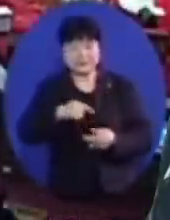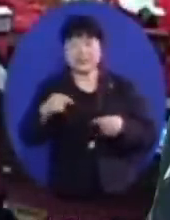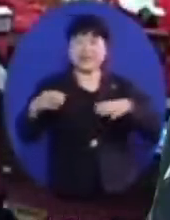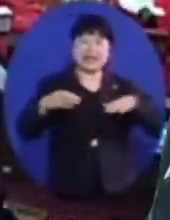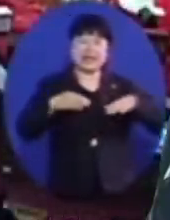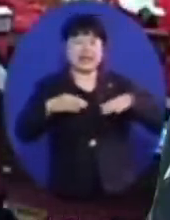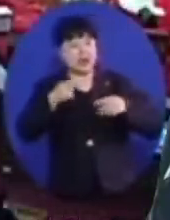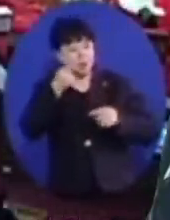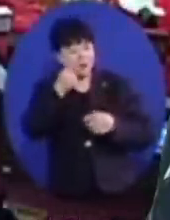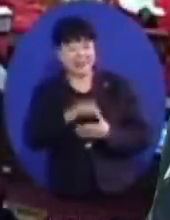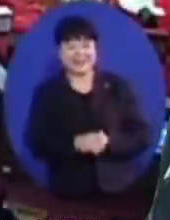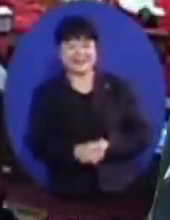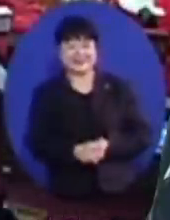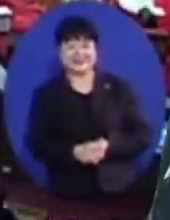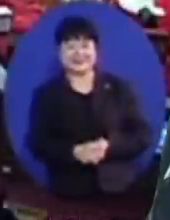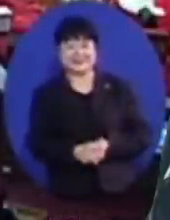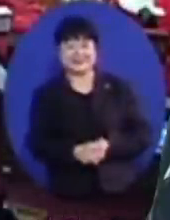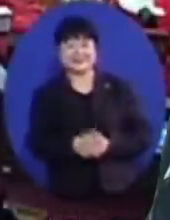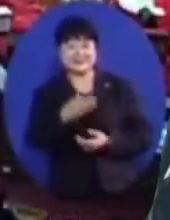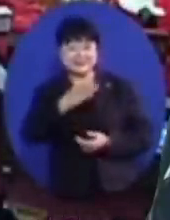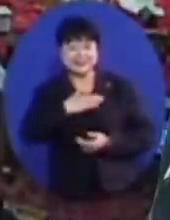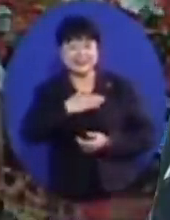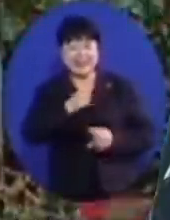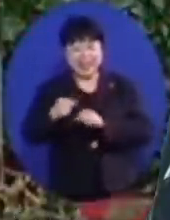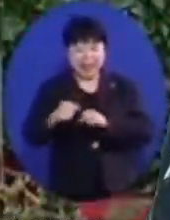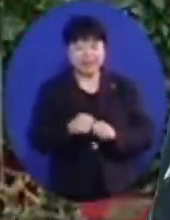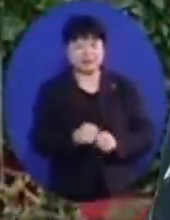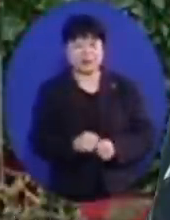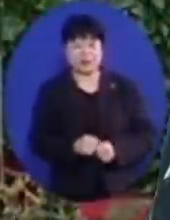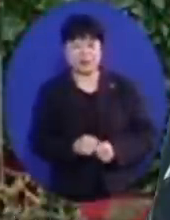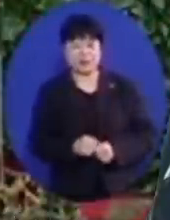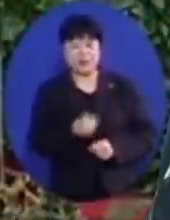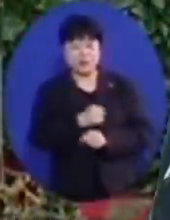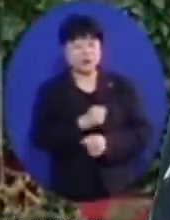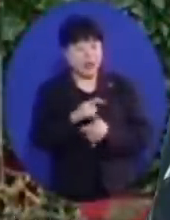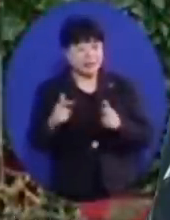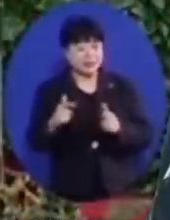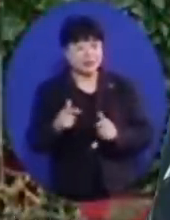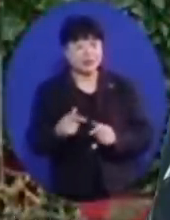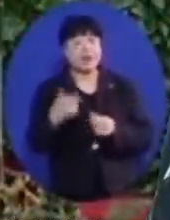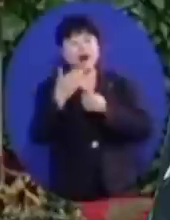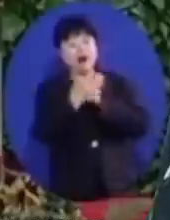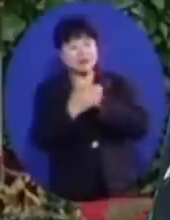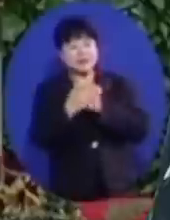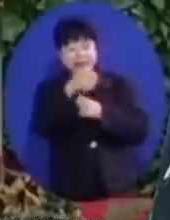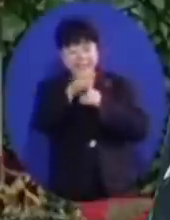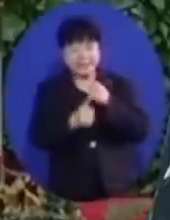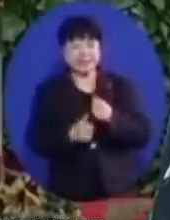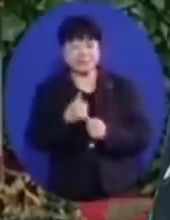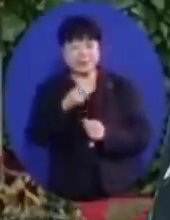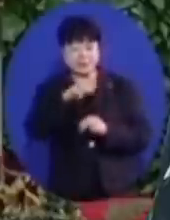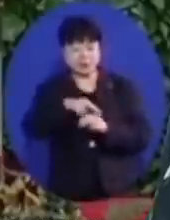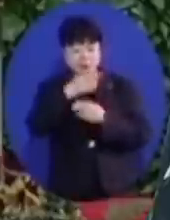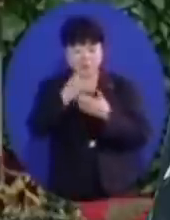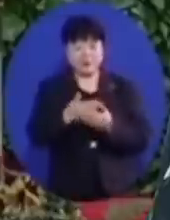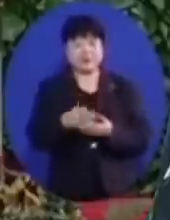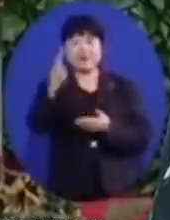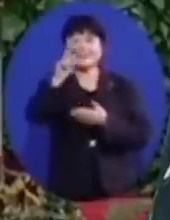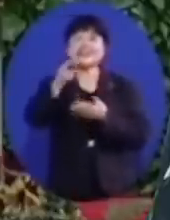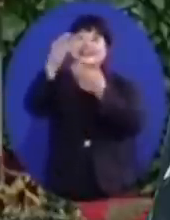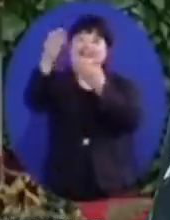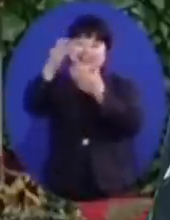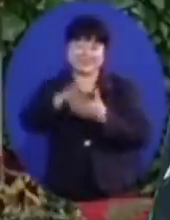잘났다고 자랑하지 못합니다 나는 나의 행위나 공로가 아닌 전체 은혜의 선물로 받은 구원을 찬양해야 되는